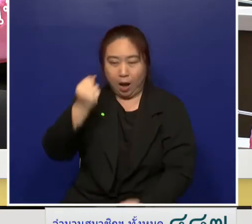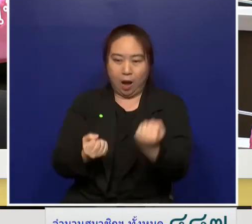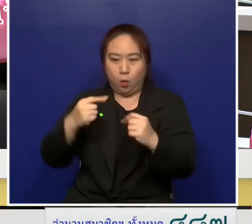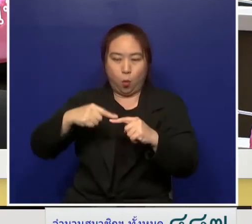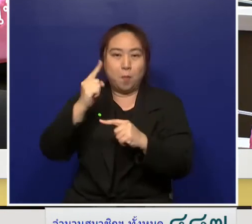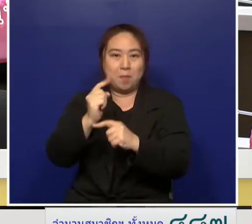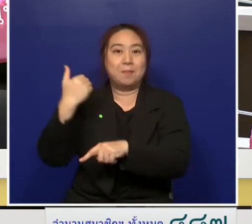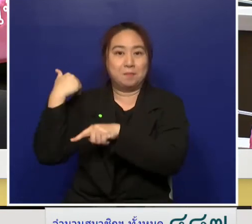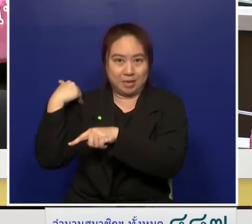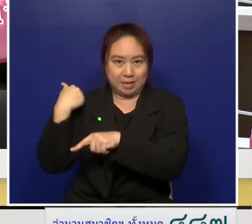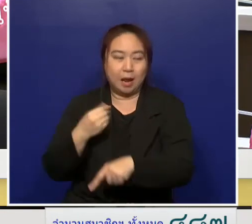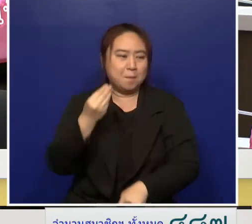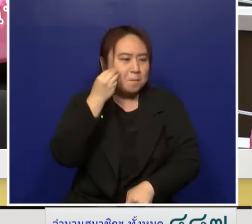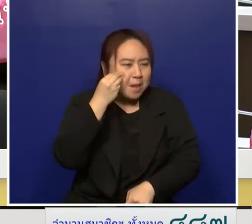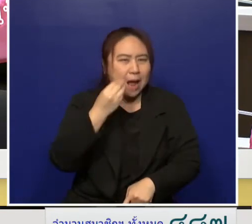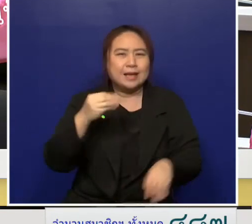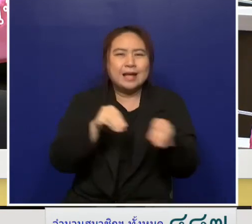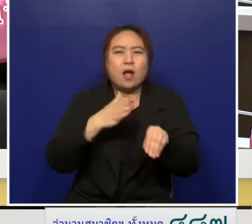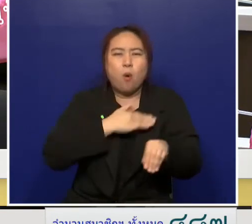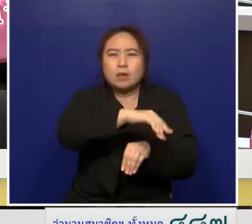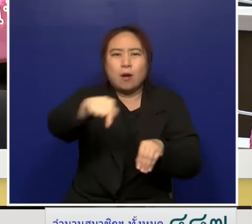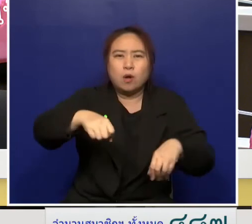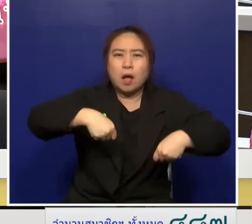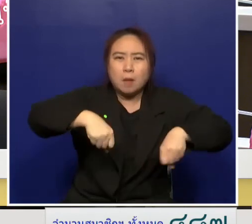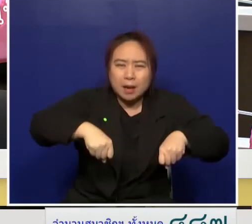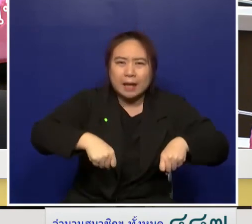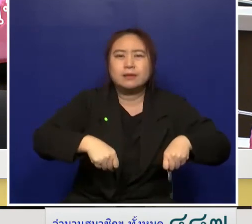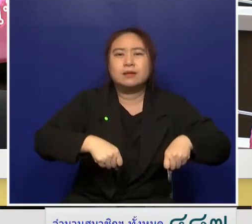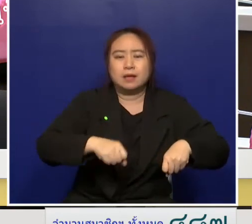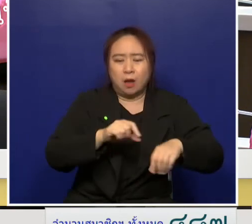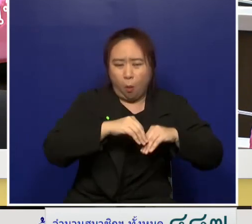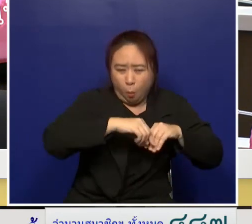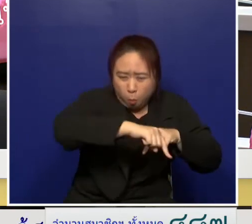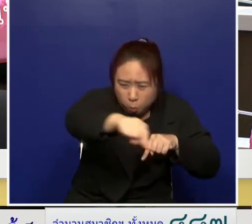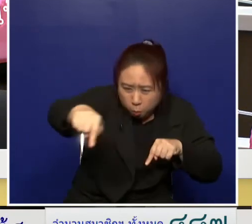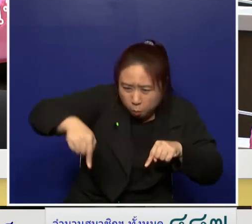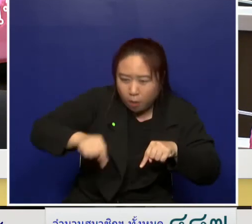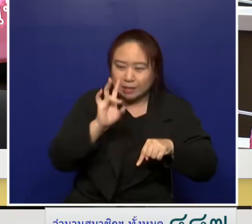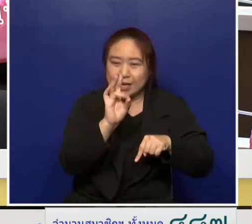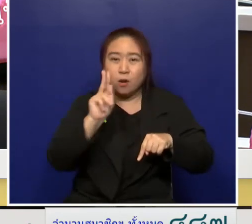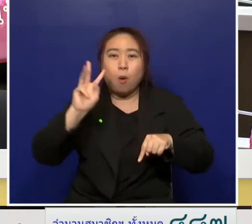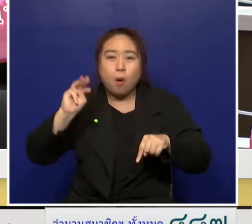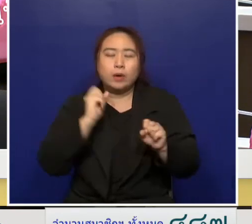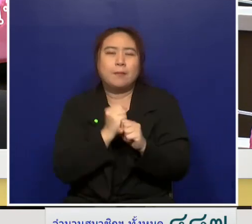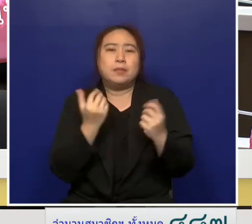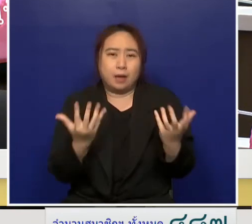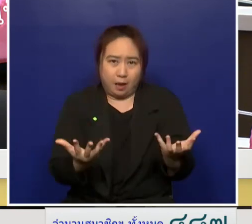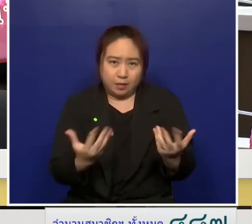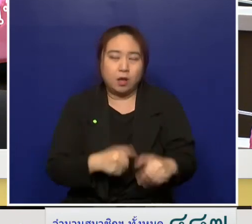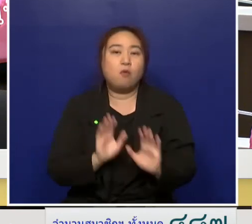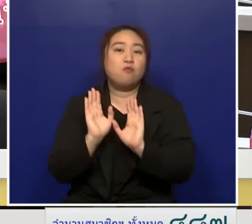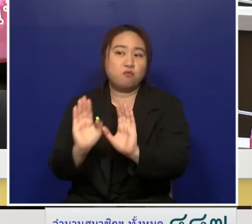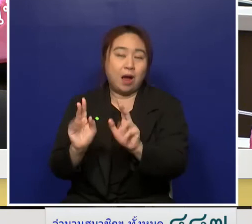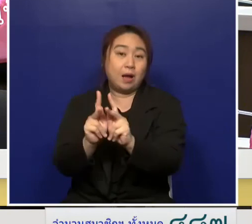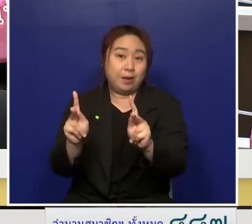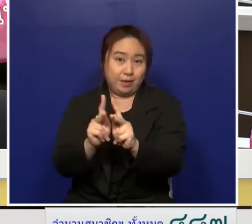น้องบ้านทฉัที่จัรยานยนต์แล้ค่ะเจ็กิโลเนี่ยค่ะจะทำอย่างไรก็ฝากด้วยค่ะว่ากรรมฐิก